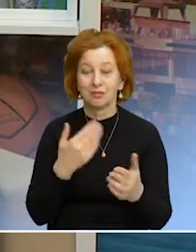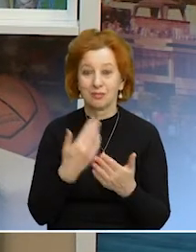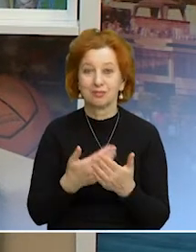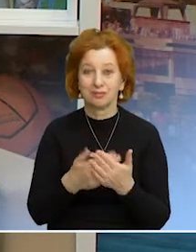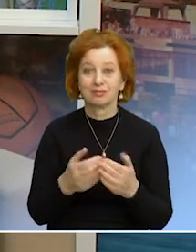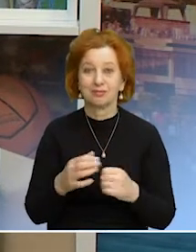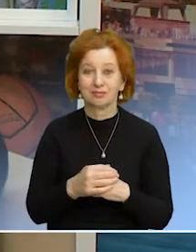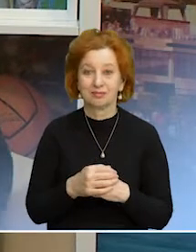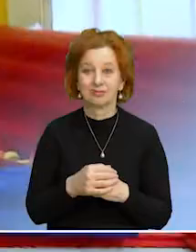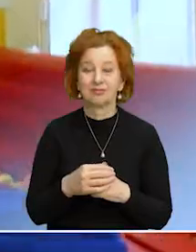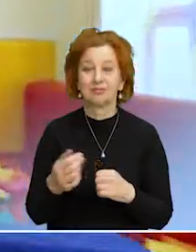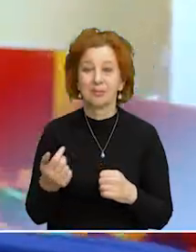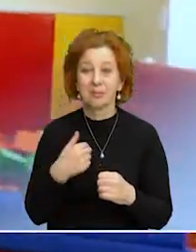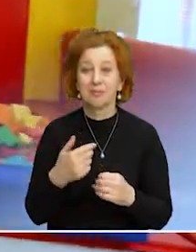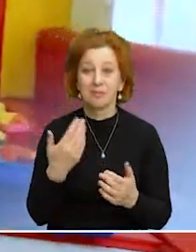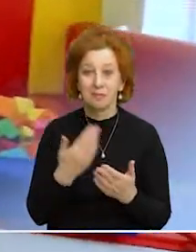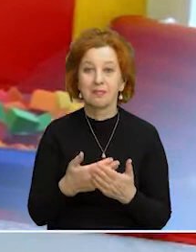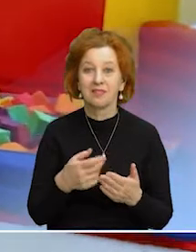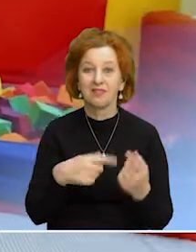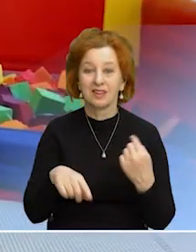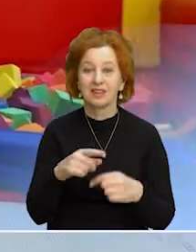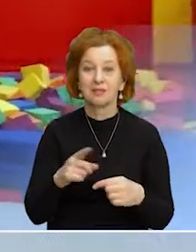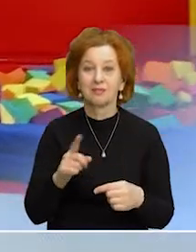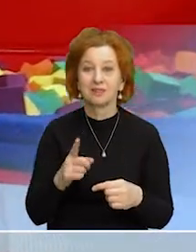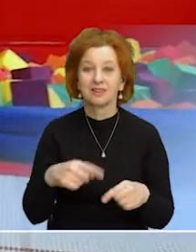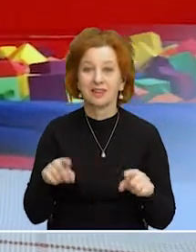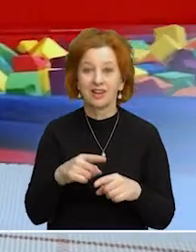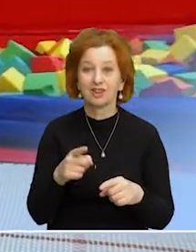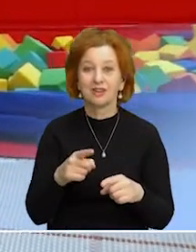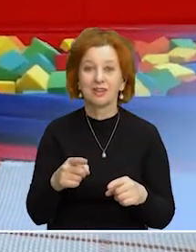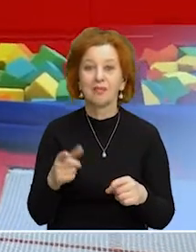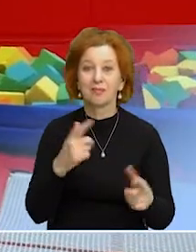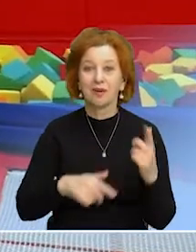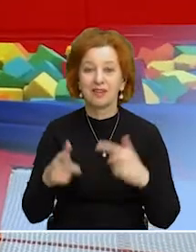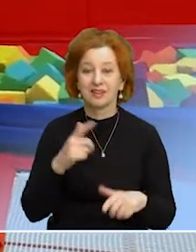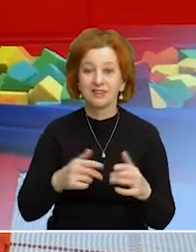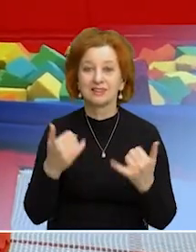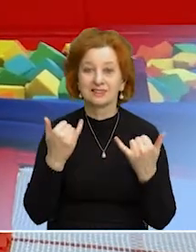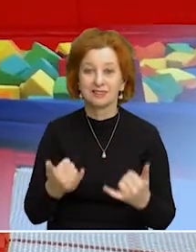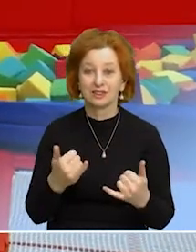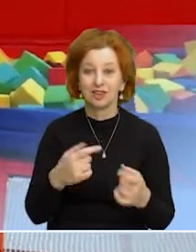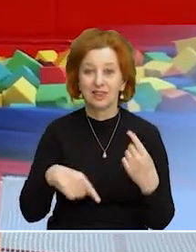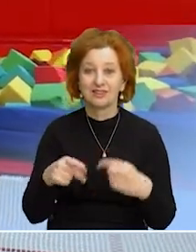Дорошенко в продолжении. Получается делать... такие движения, как